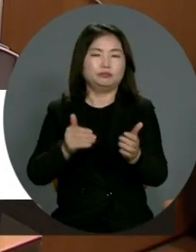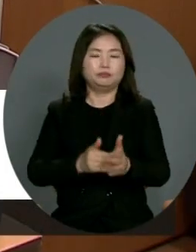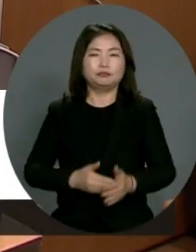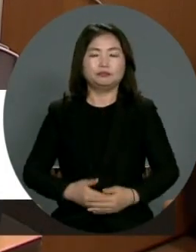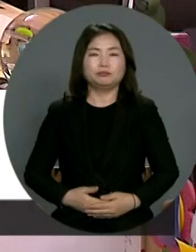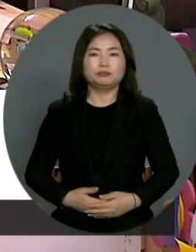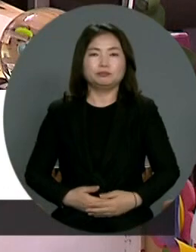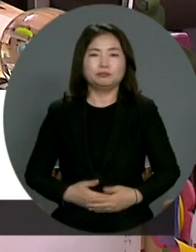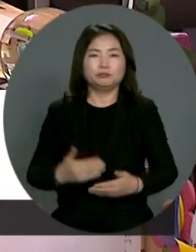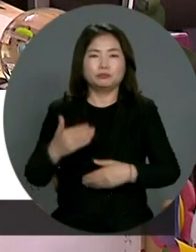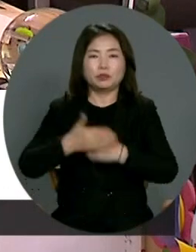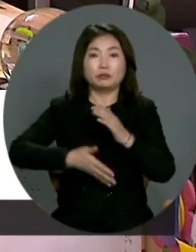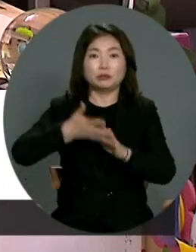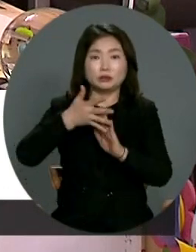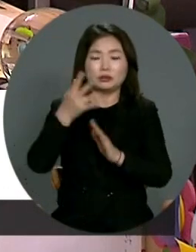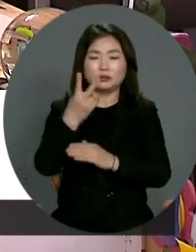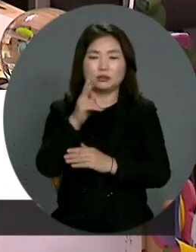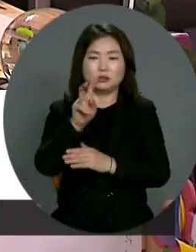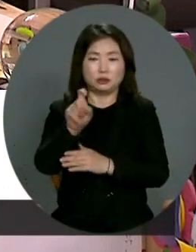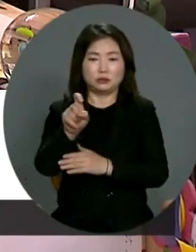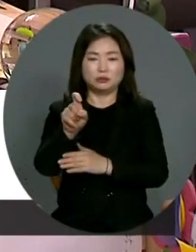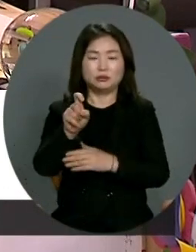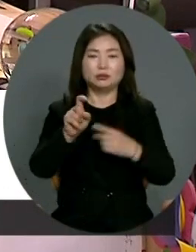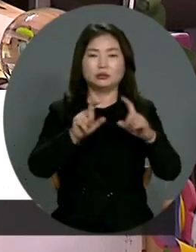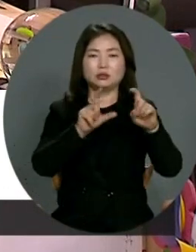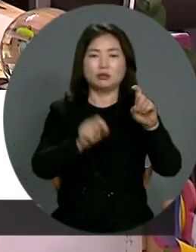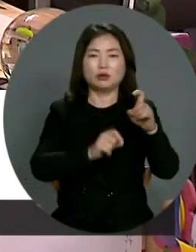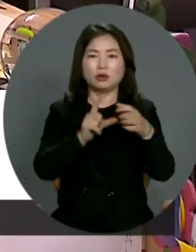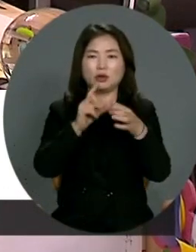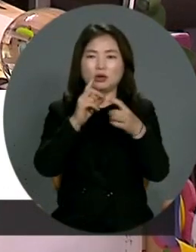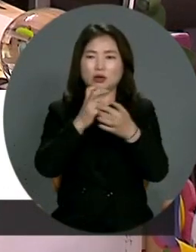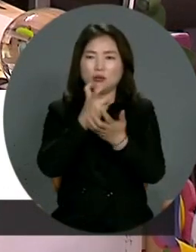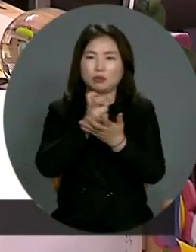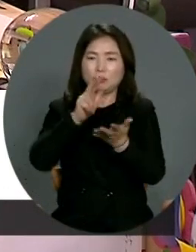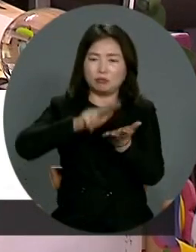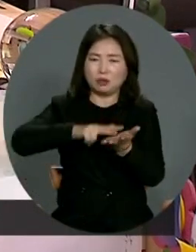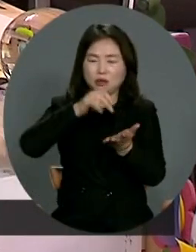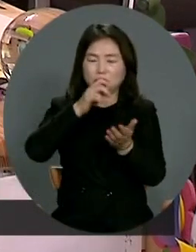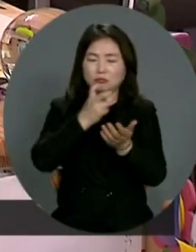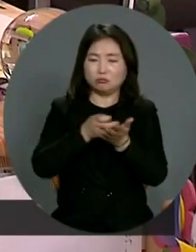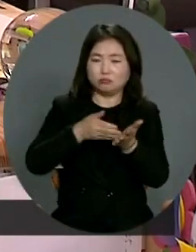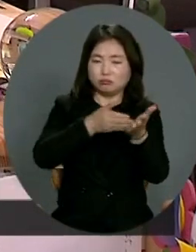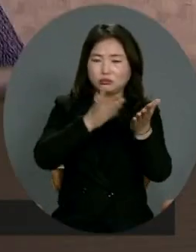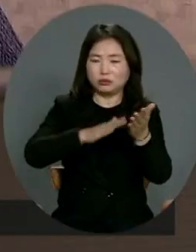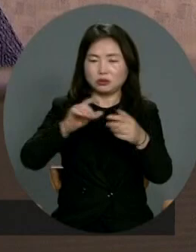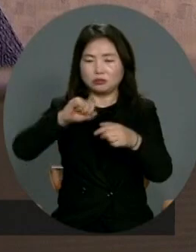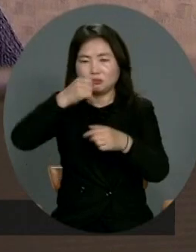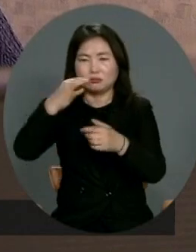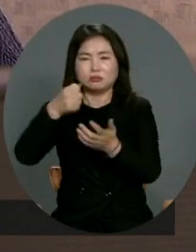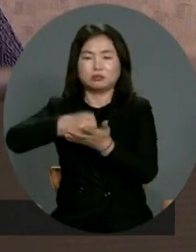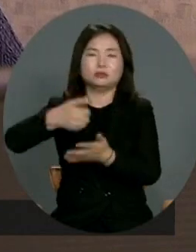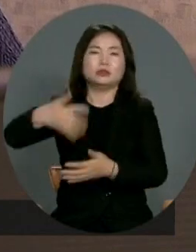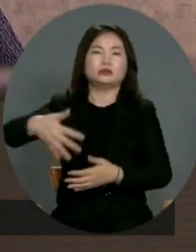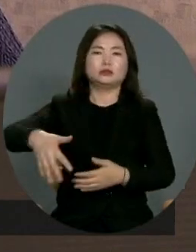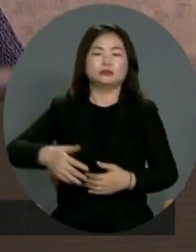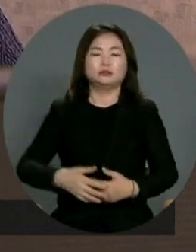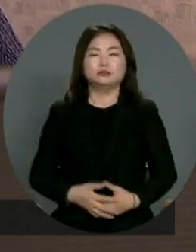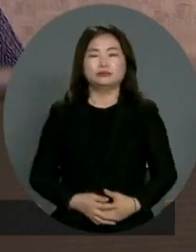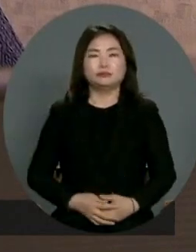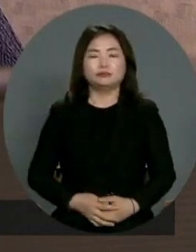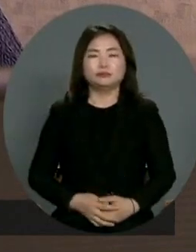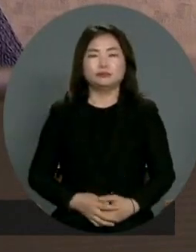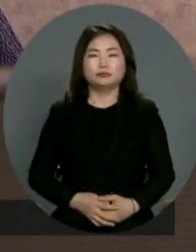대구시에서는 2020년 10월 관련 조례가 제정됐지만 아직 예산이 편성되지 않았습니다